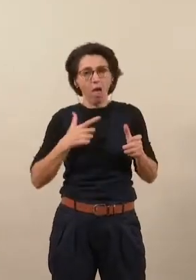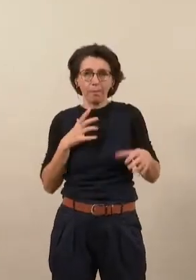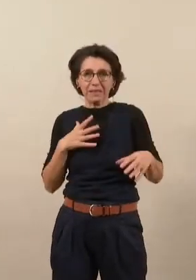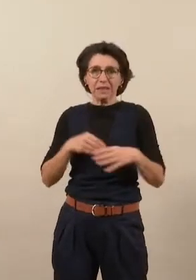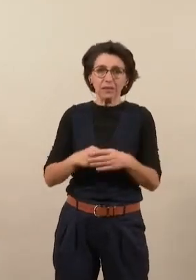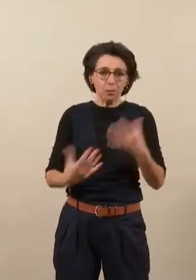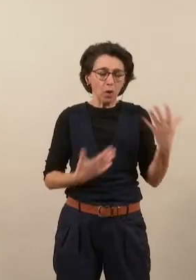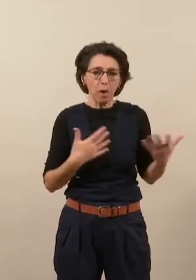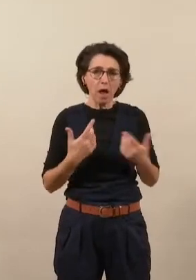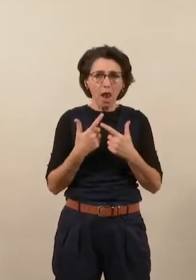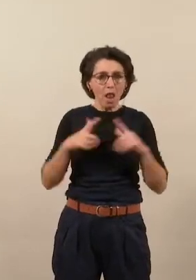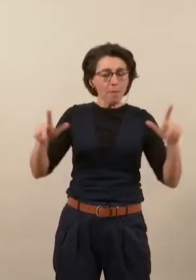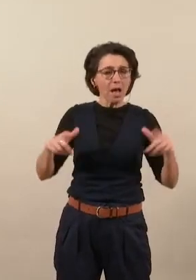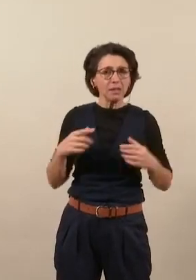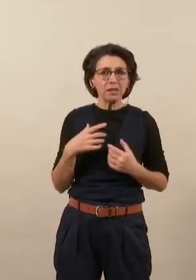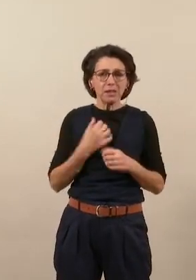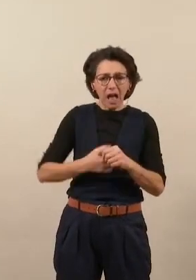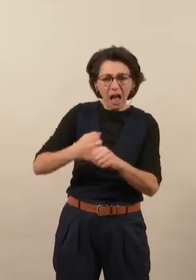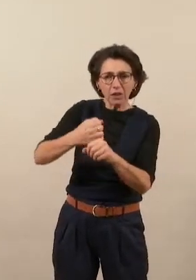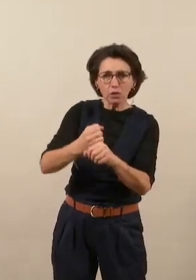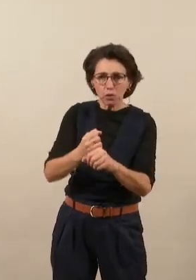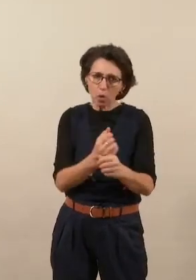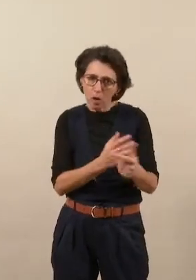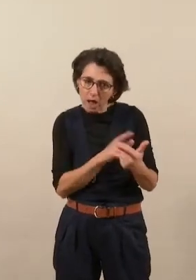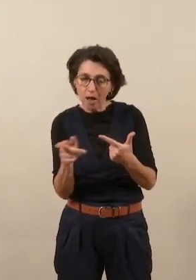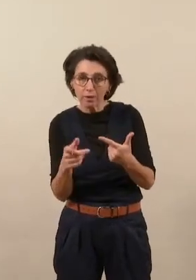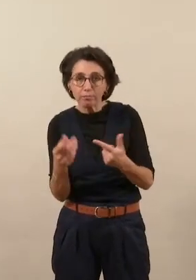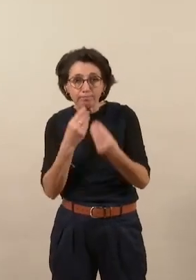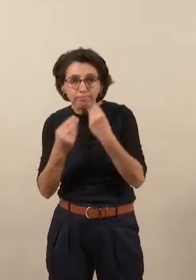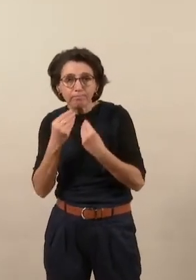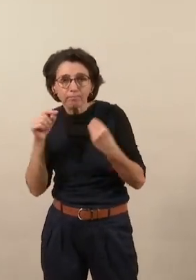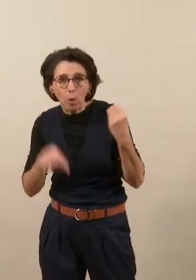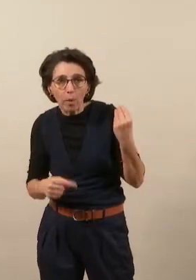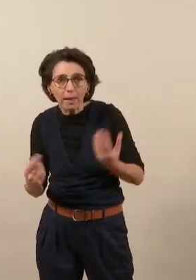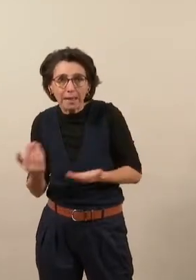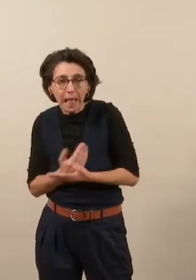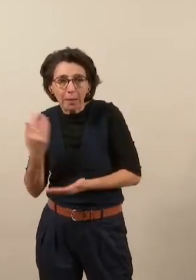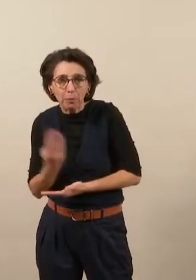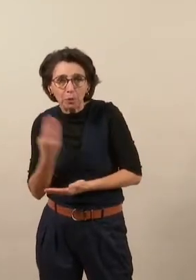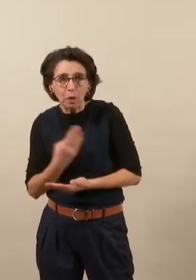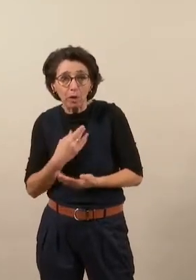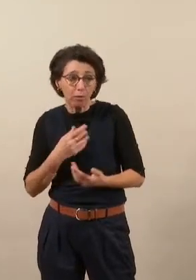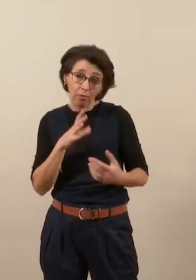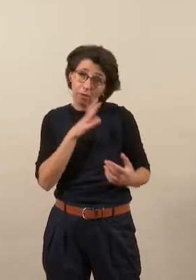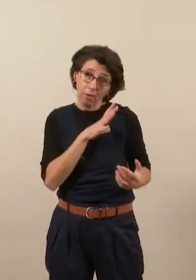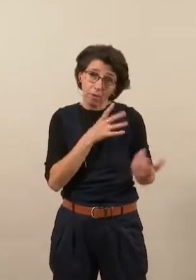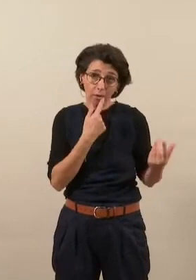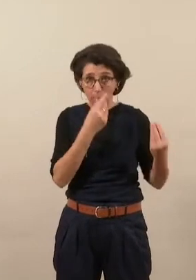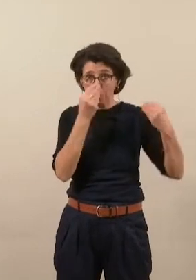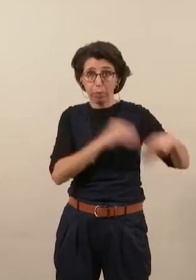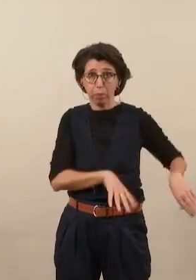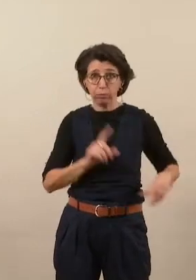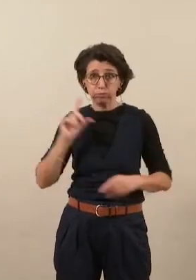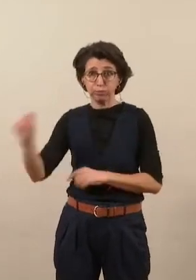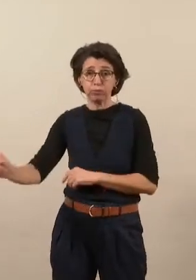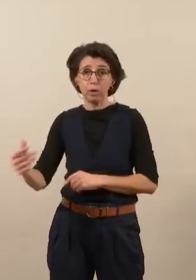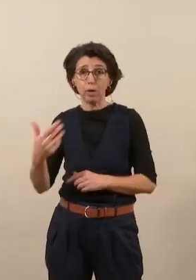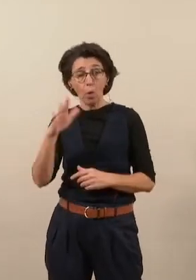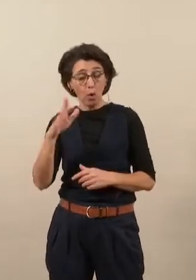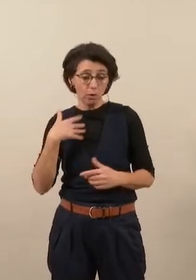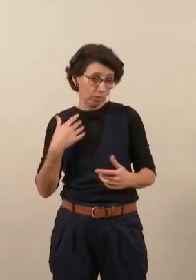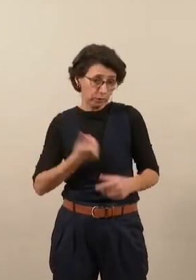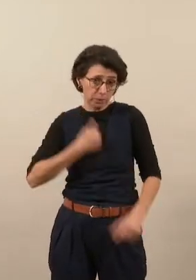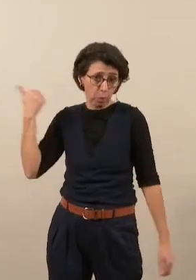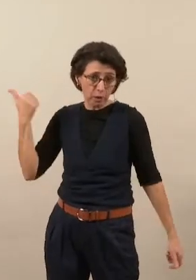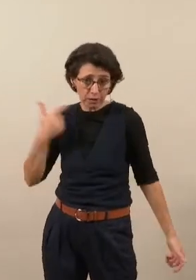de création et la nécessité de vivre. Certains sont partis, d'autres vivent sans vous, et il existe